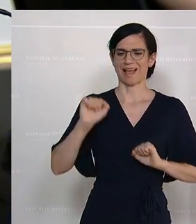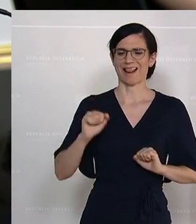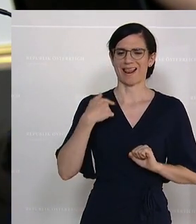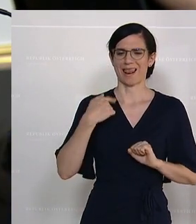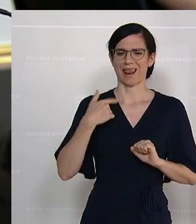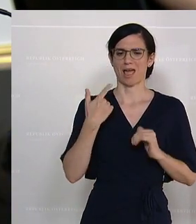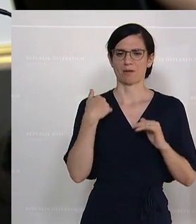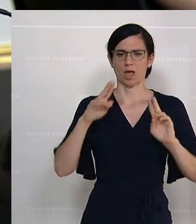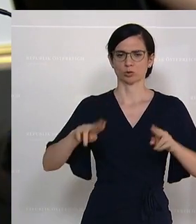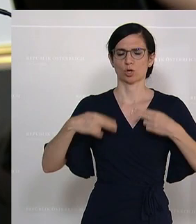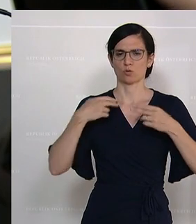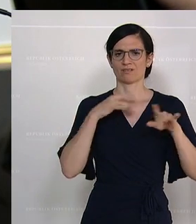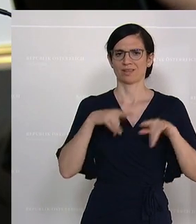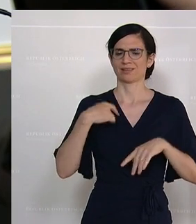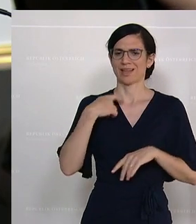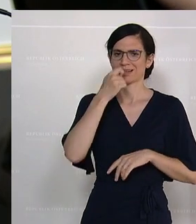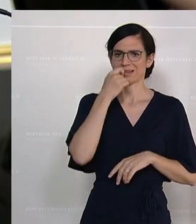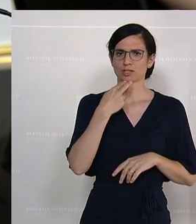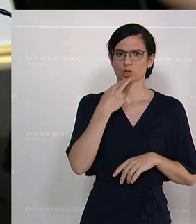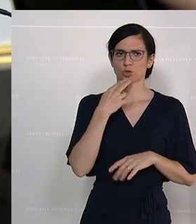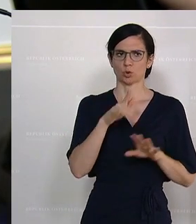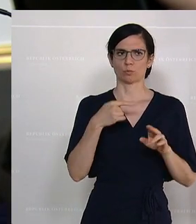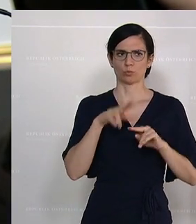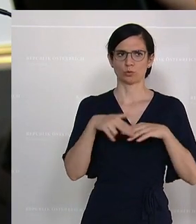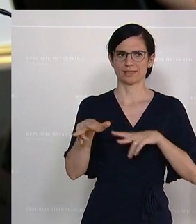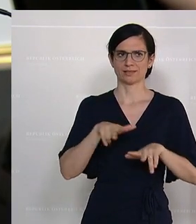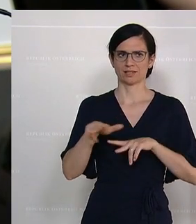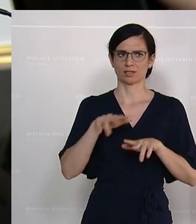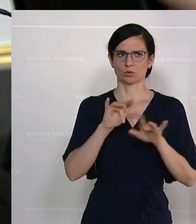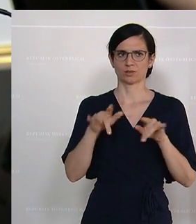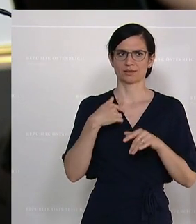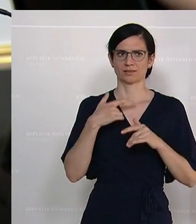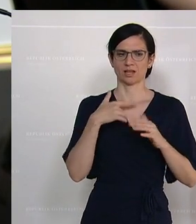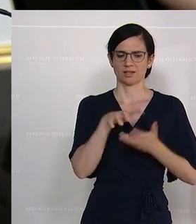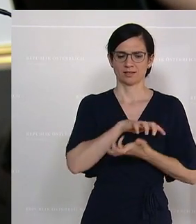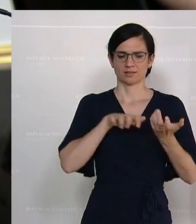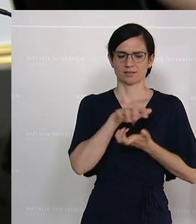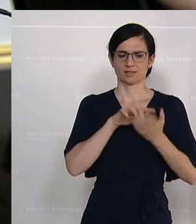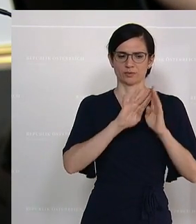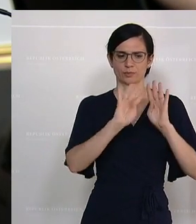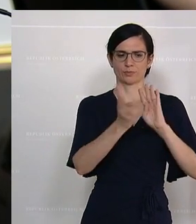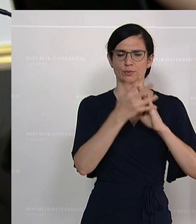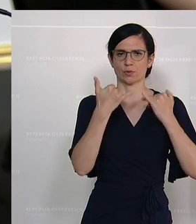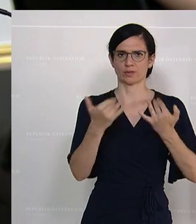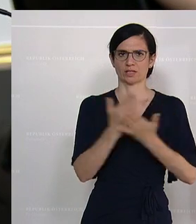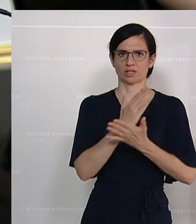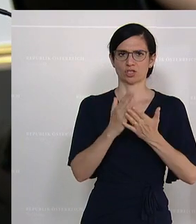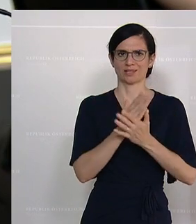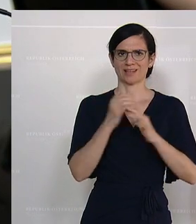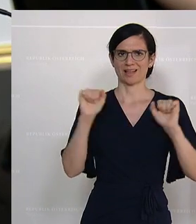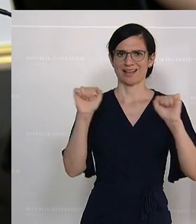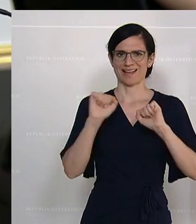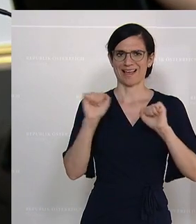ausgerufen wir haben in der bundesregierung nach beratung im krisenstab heute entschieden dass wir die alarmstufe